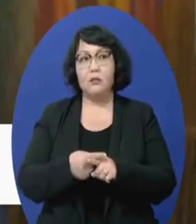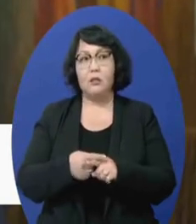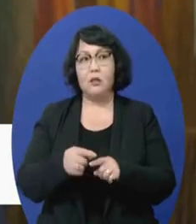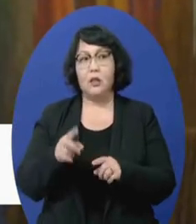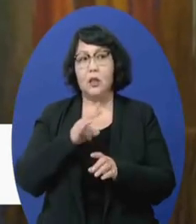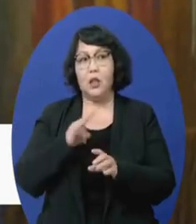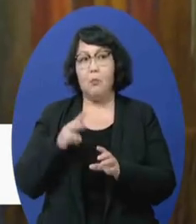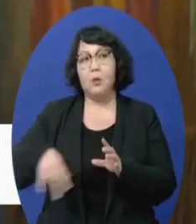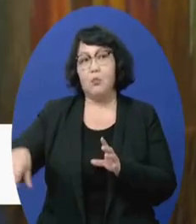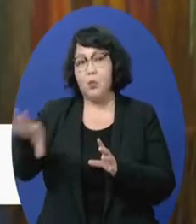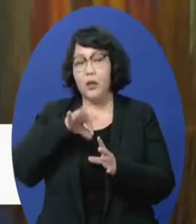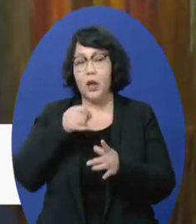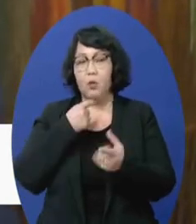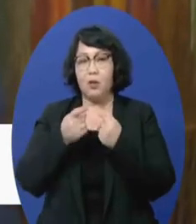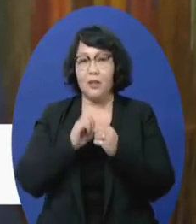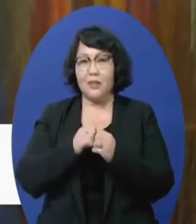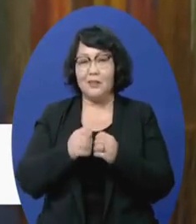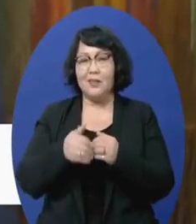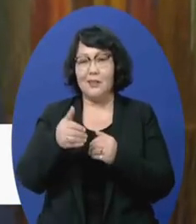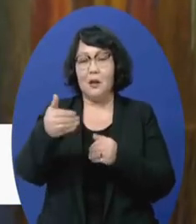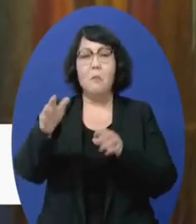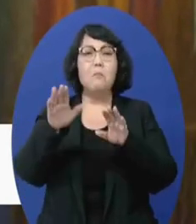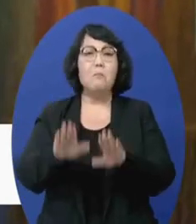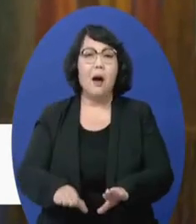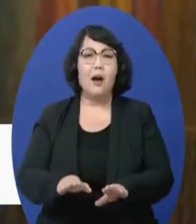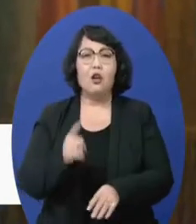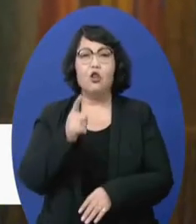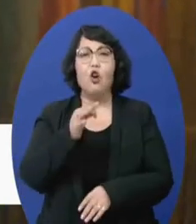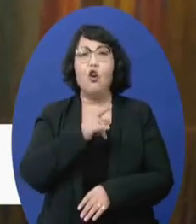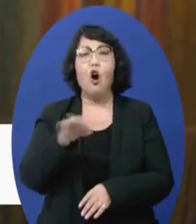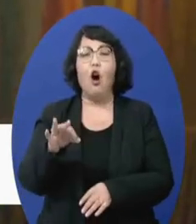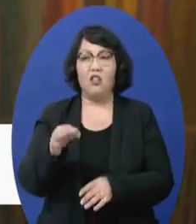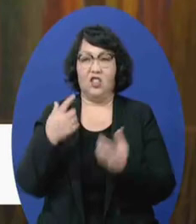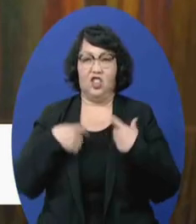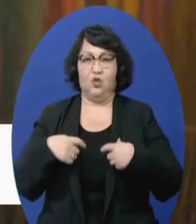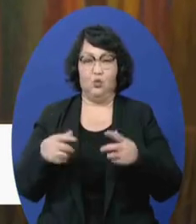тэгээд цаашдаа байнгын хурлын хурлаар хилцээж явах хэрэгтэй юм байна гэж